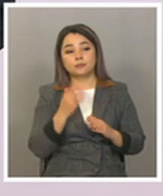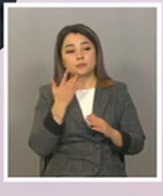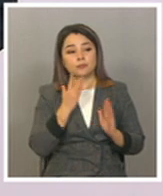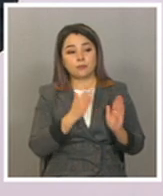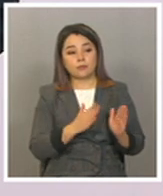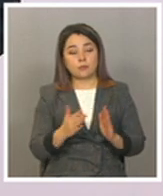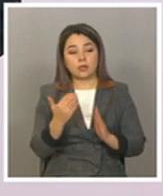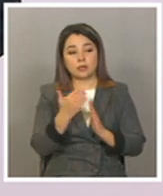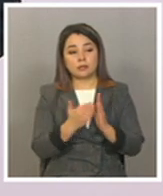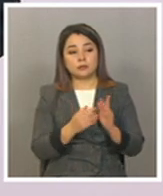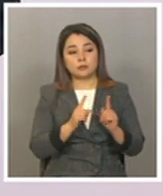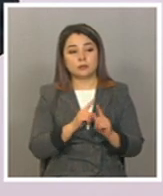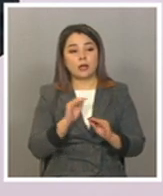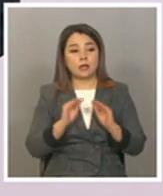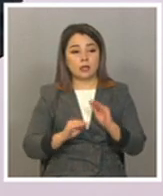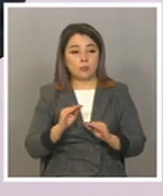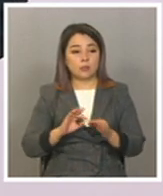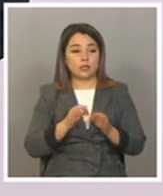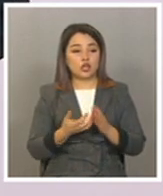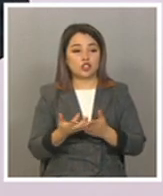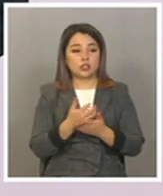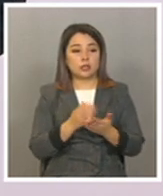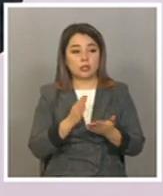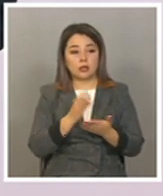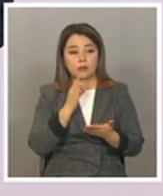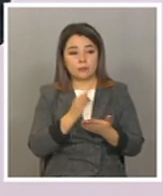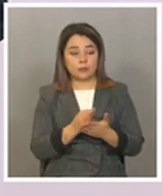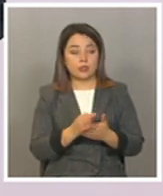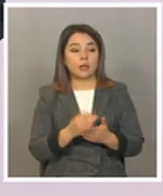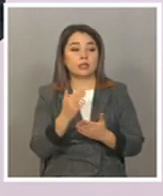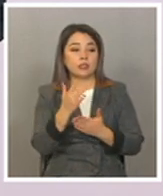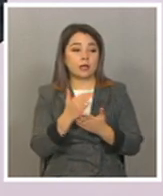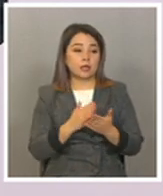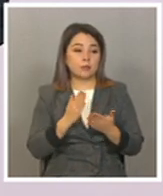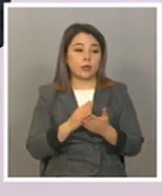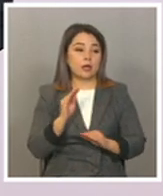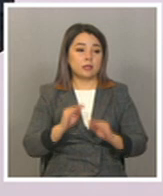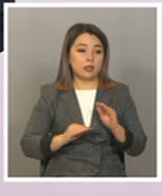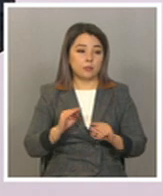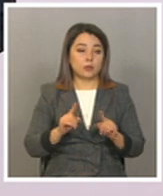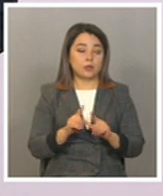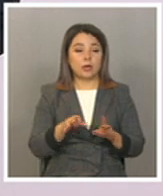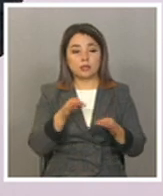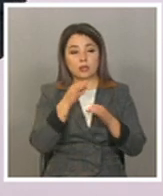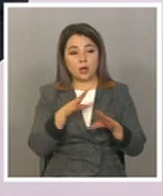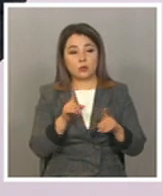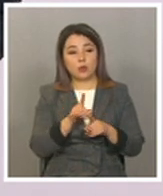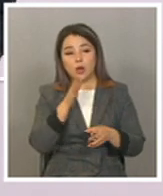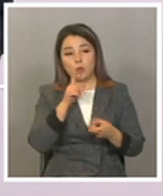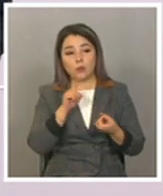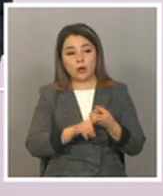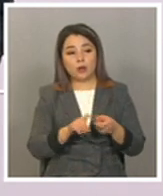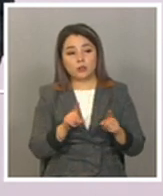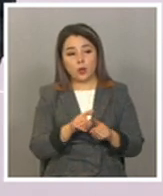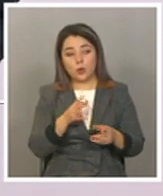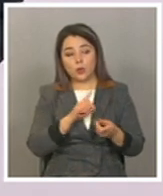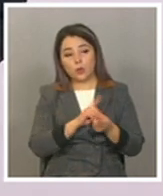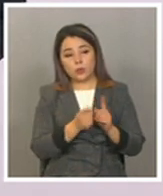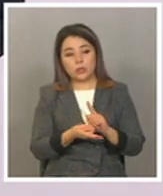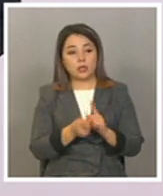берілген элементтердің жиынтығы. Тізімдегі элементтерді кез келген уақытта